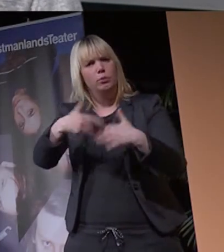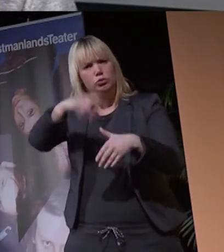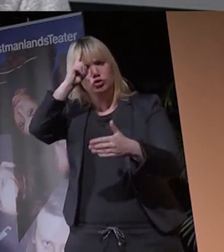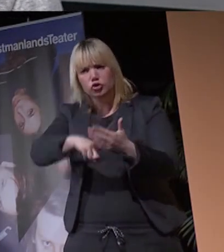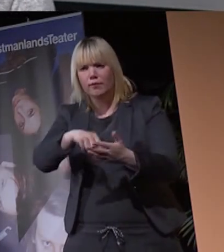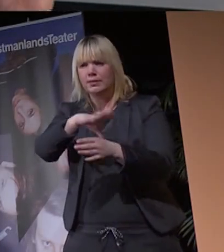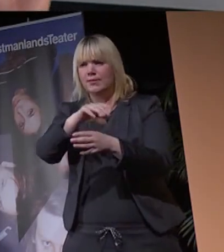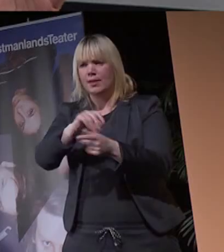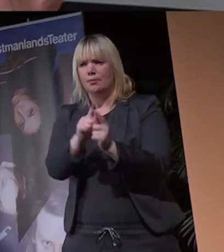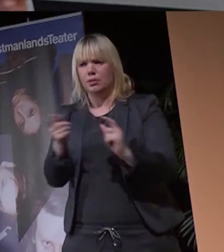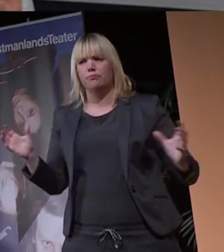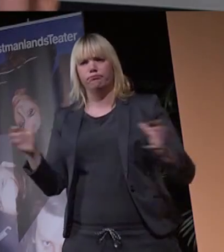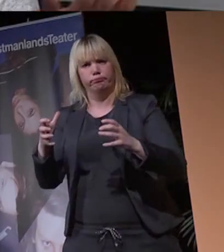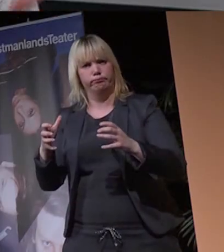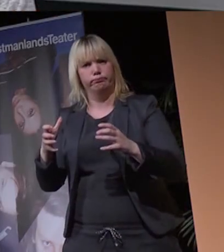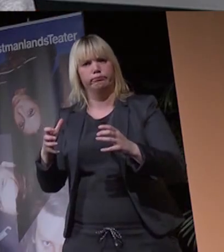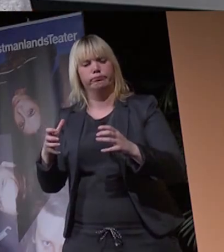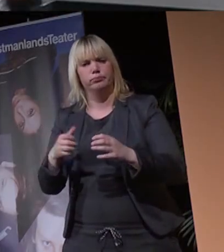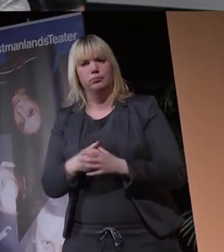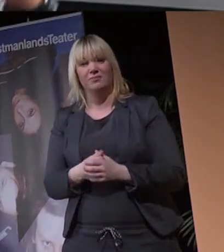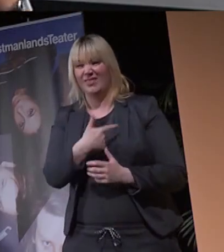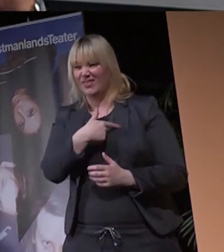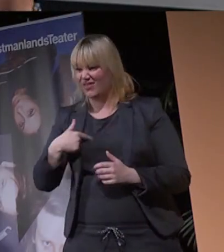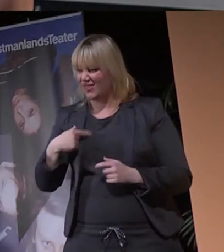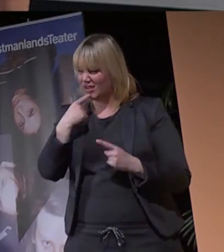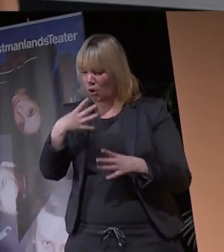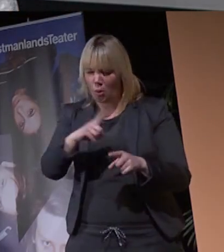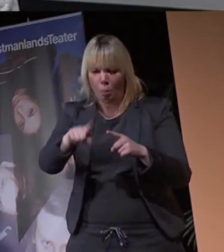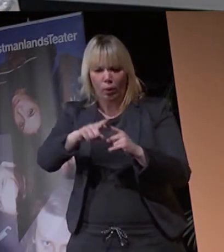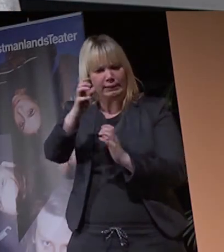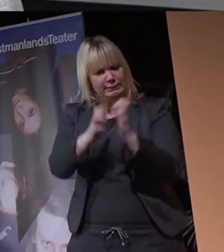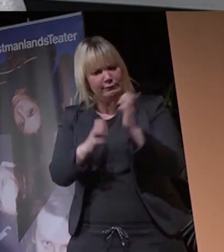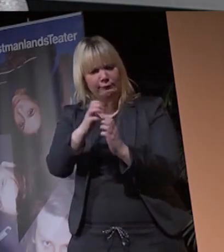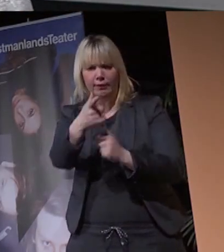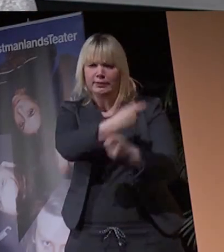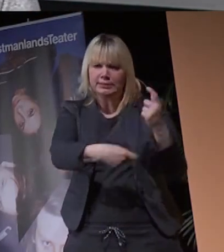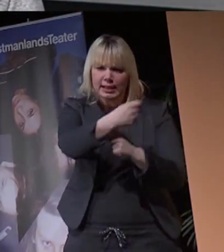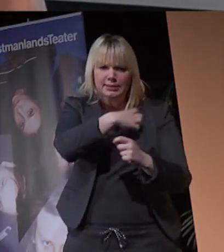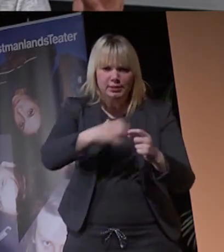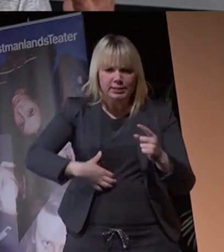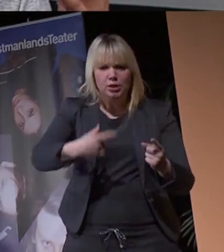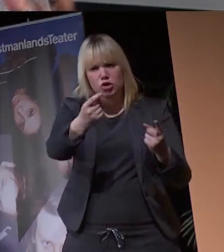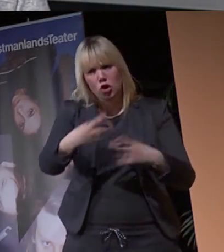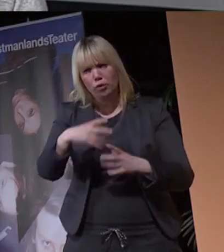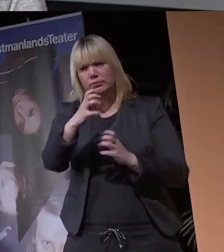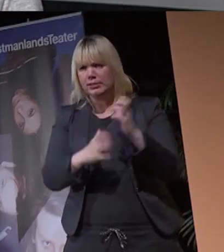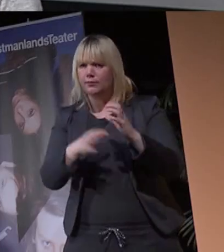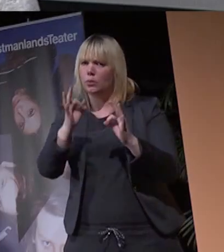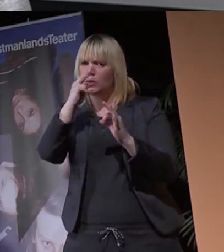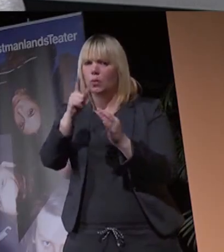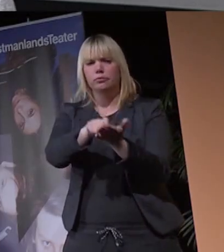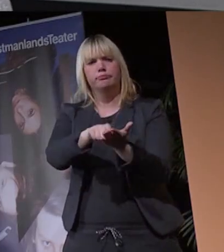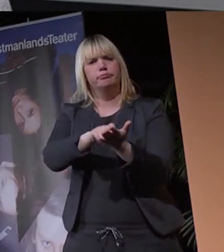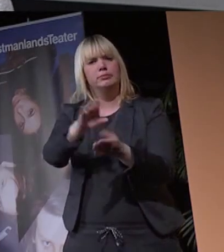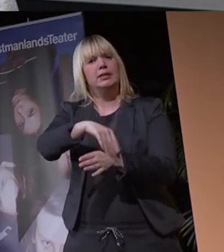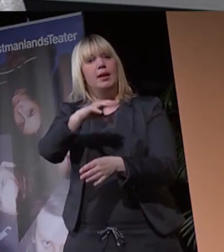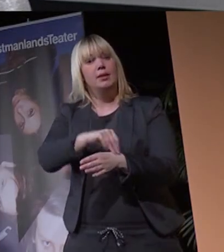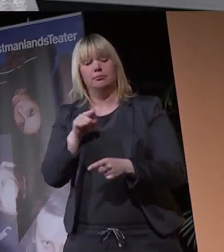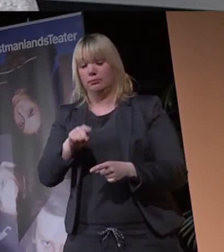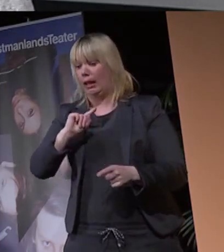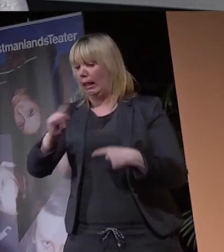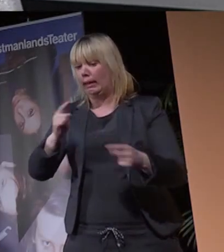är det ju. Jag är väldigt glad för att jag är kultur- och demokratiminister i en grön-röd regering. Och